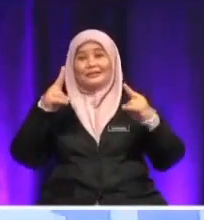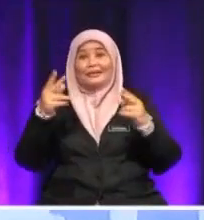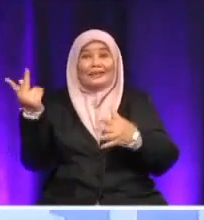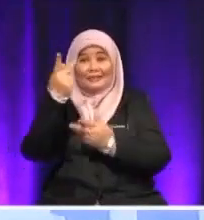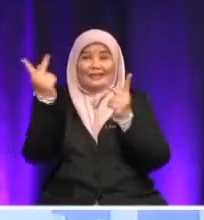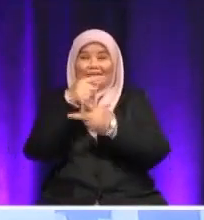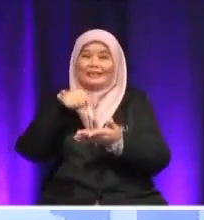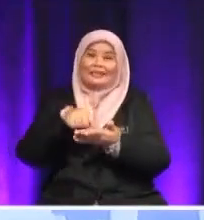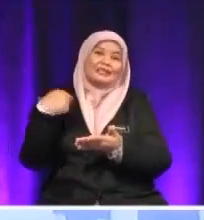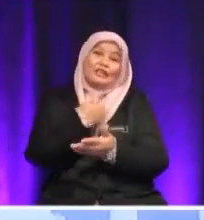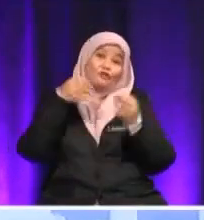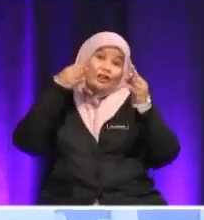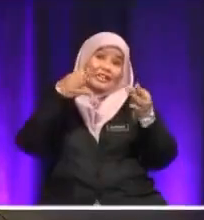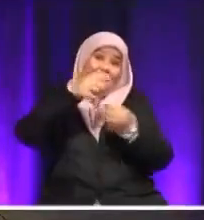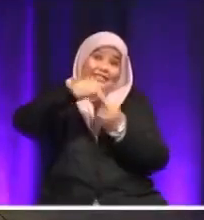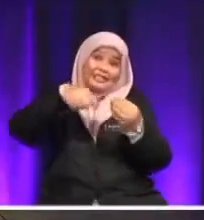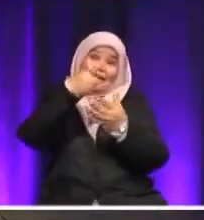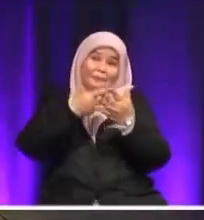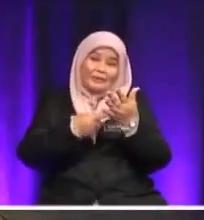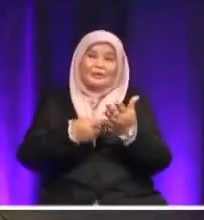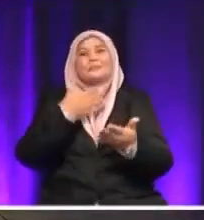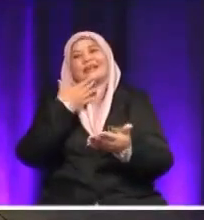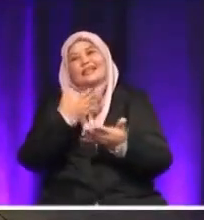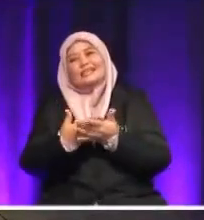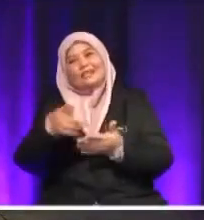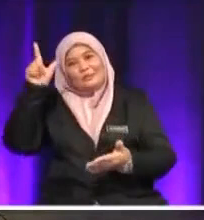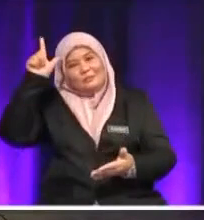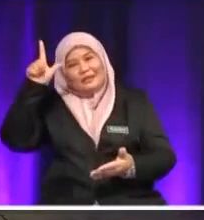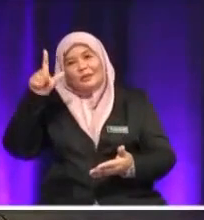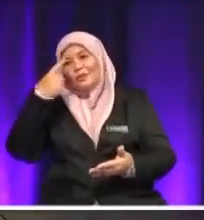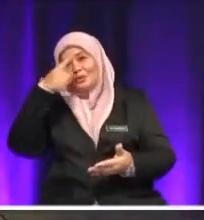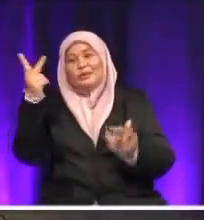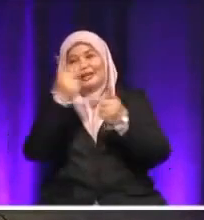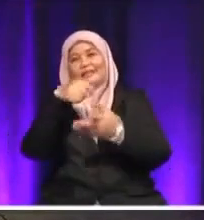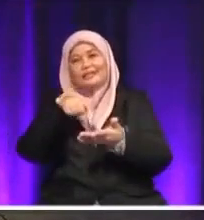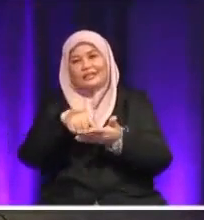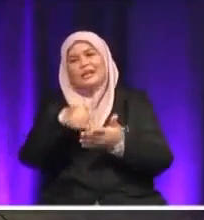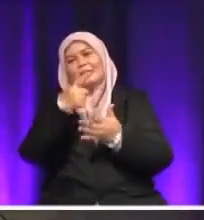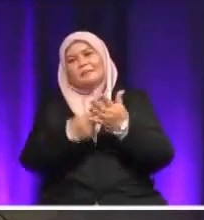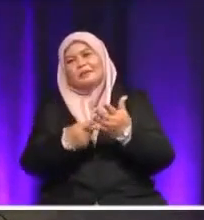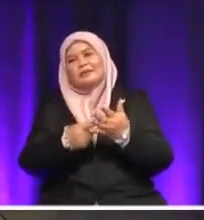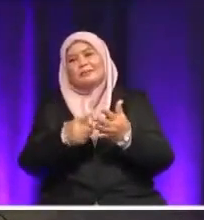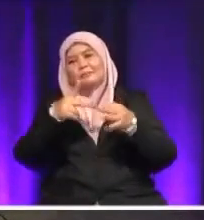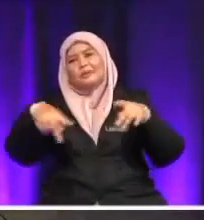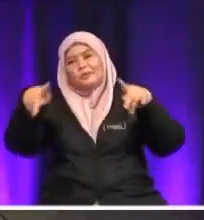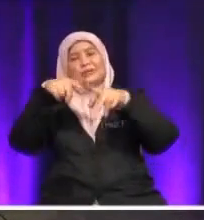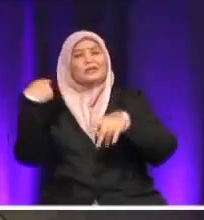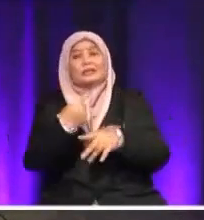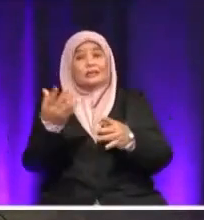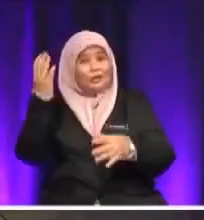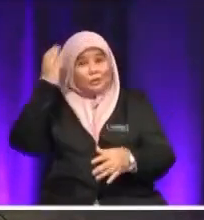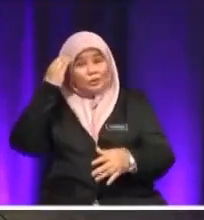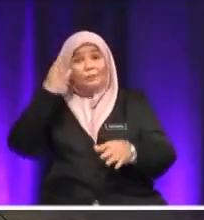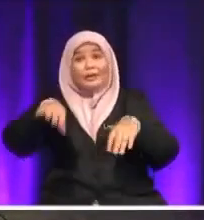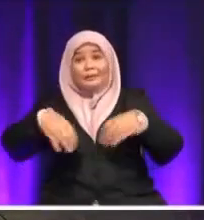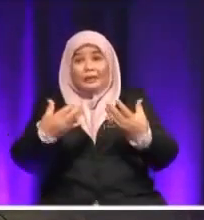nak fokuskan tentang apa pula? Okey, terima kasih Hakim. Jadi, untuk segmen kali ini Hakim, apa yang perlu kita nak tahu ialah